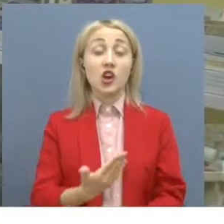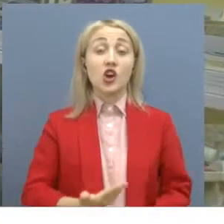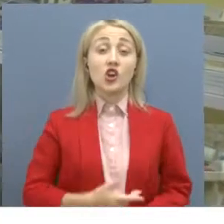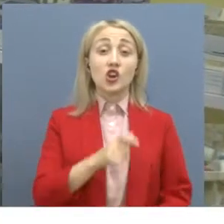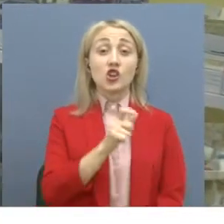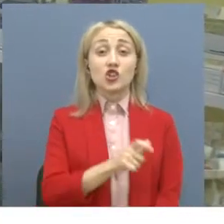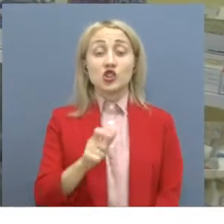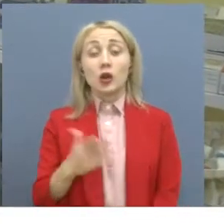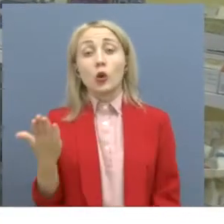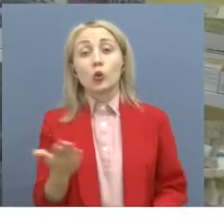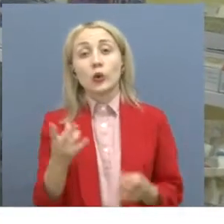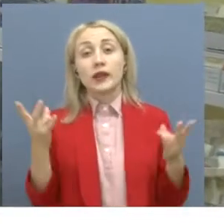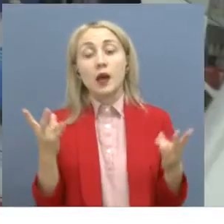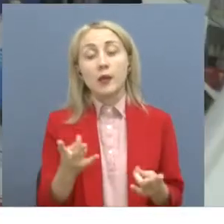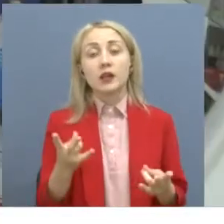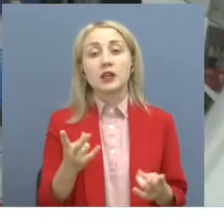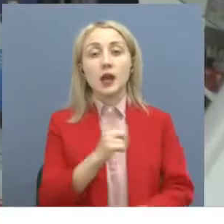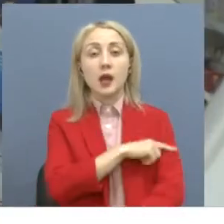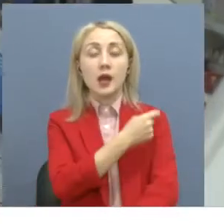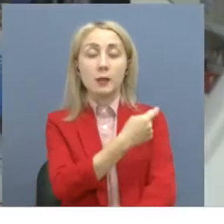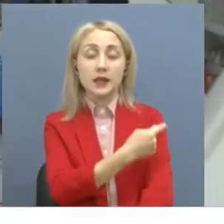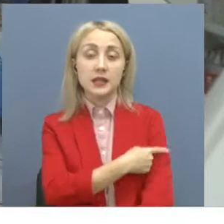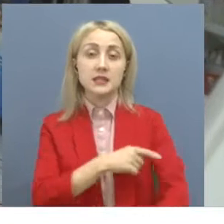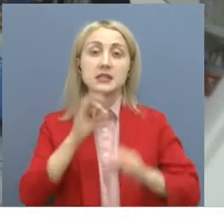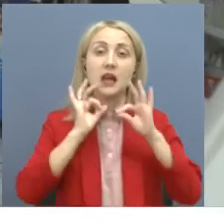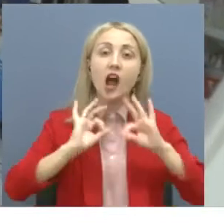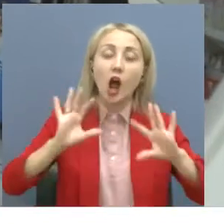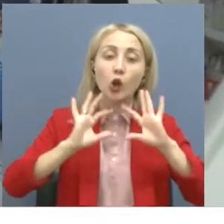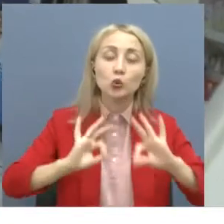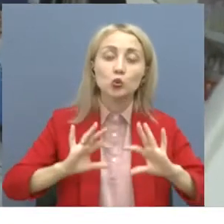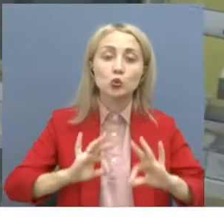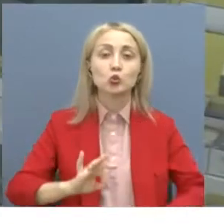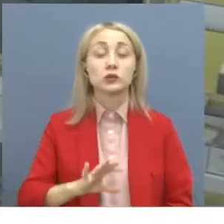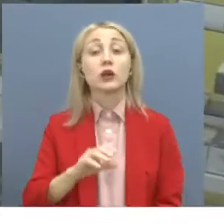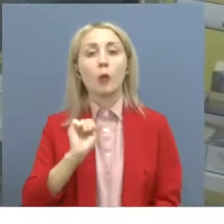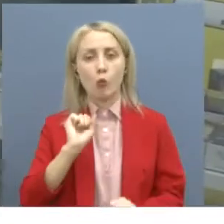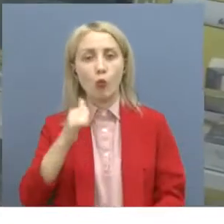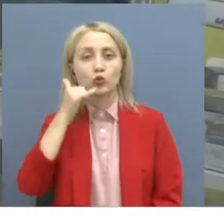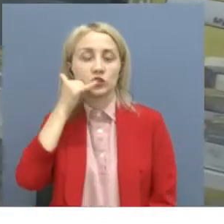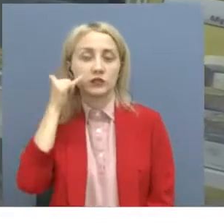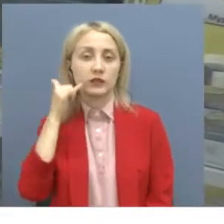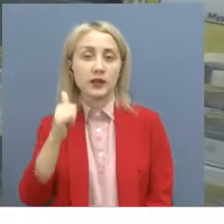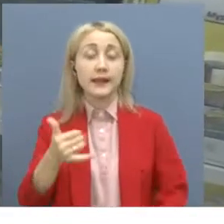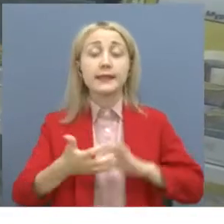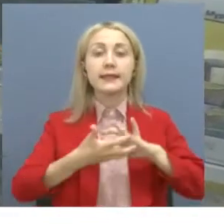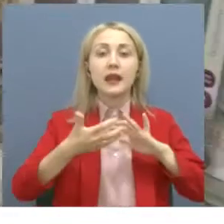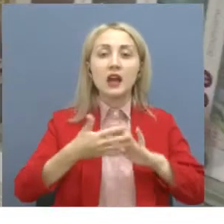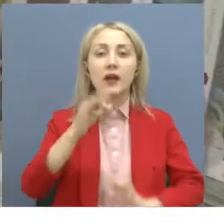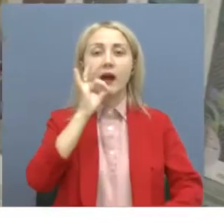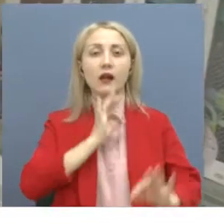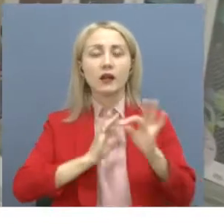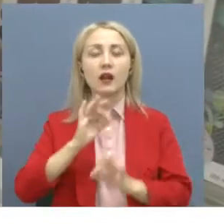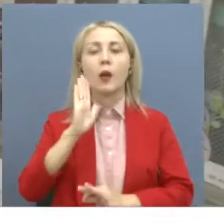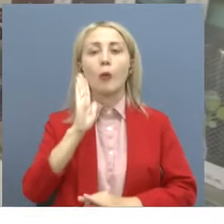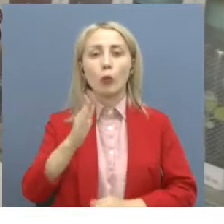тұрғындар 72-16-18 нөмірі арқылы маман көмегіне жүгіне алады. Облыс әкімдігінің өкілдері өңірдегі дәрі-дәрмек тапшылығы жоғарыда